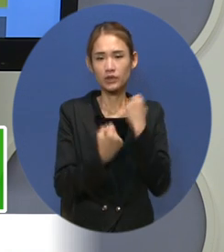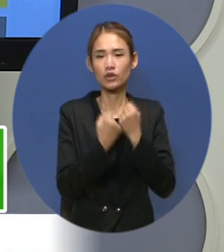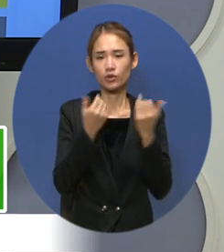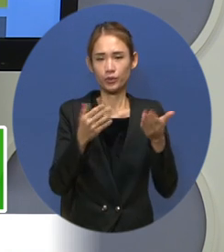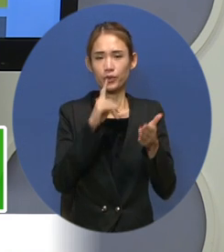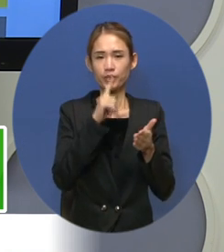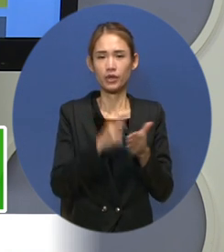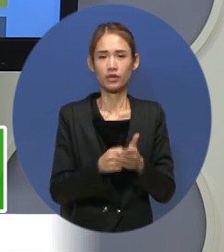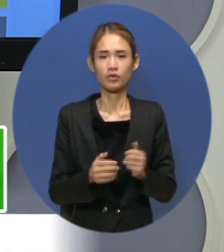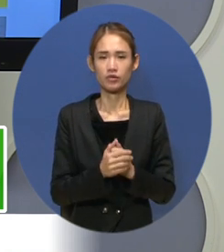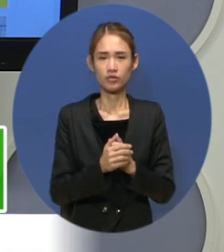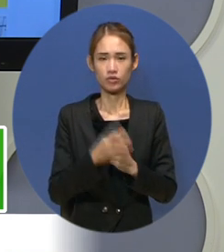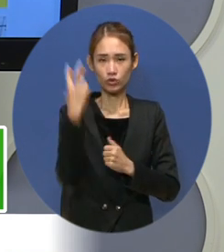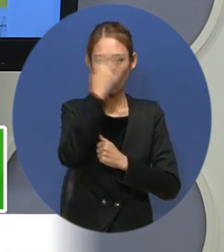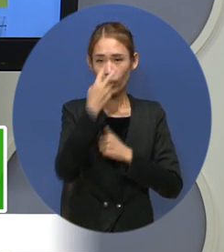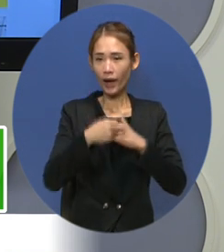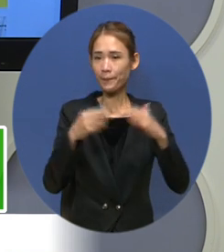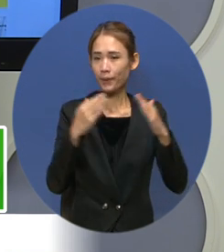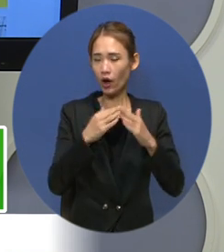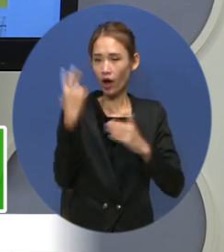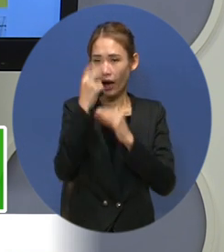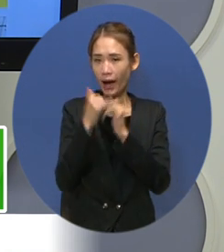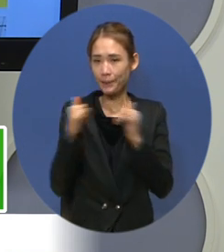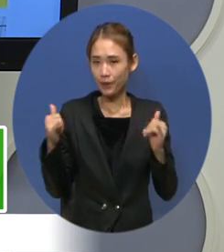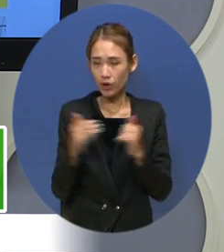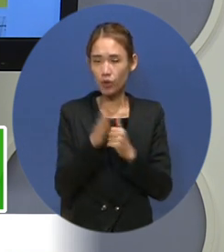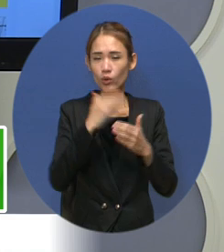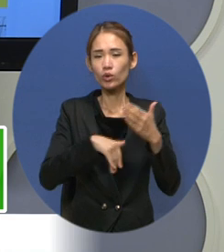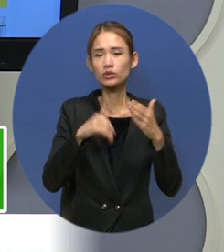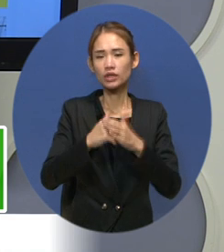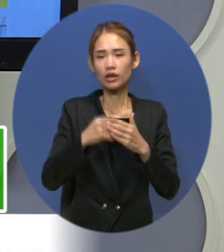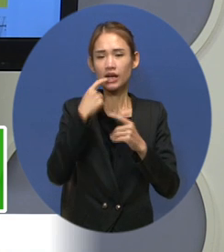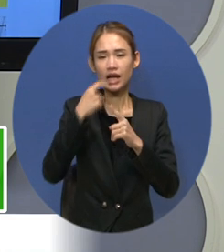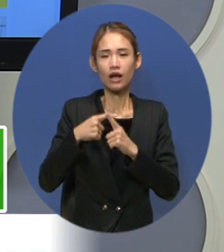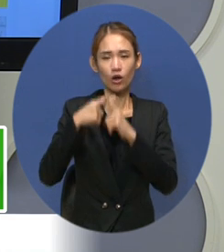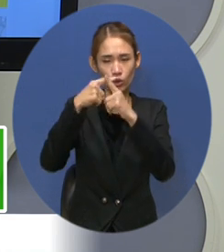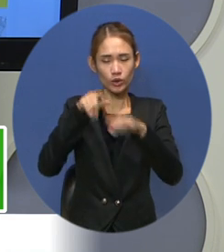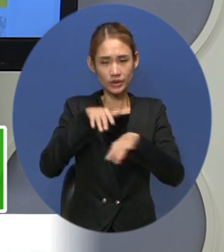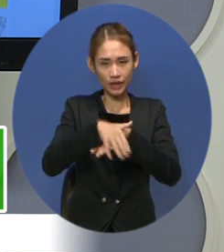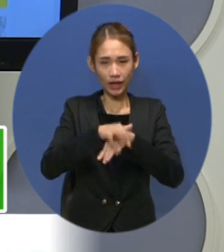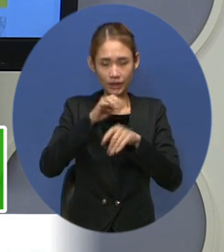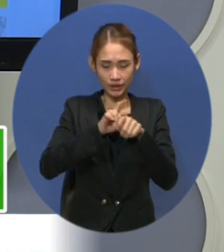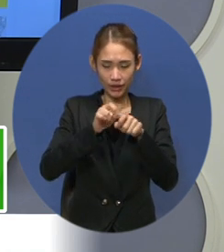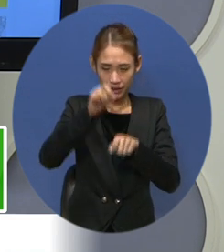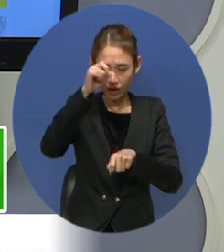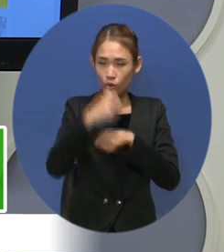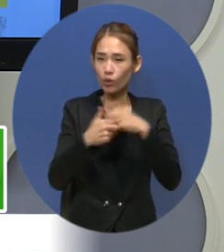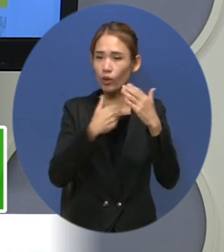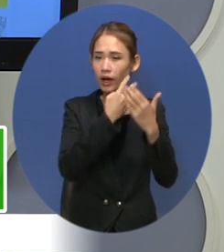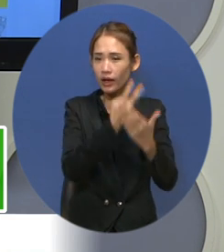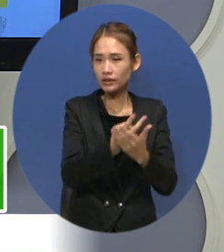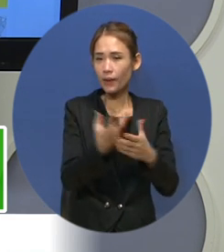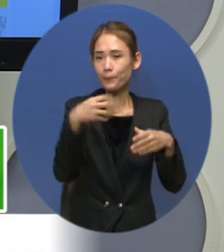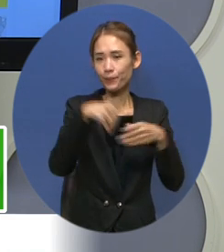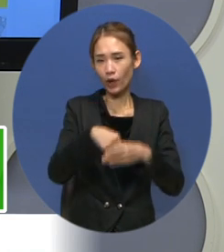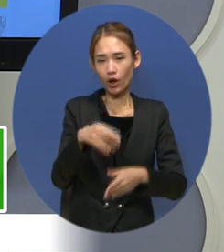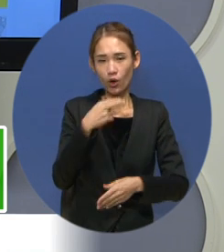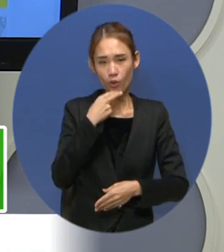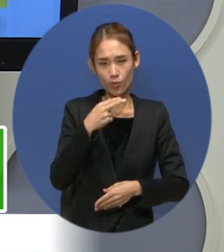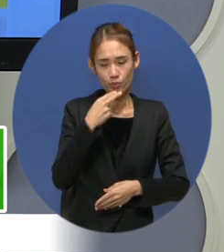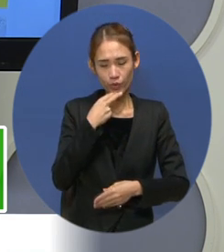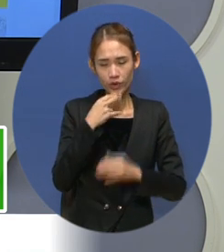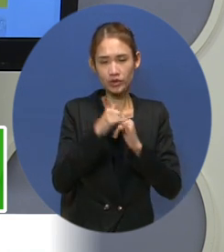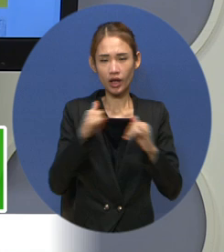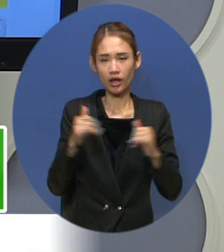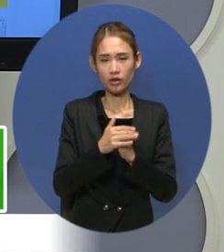인데요 요양병원 간병 이는 공식적인 간호 책의 또는 장기 요양 책을 포함되지 않는 인력으로